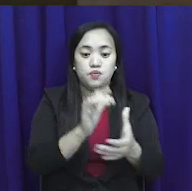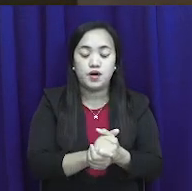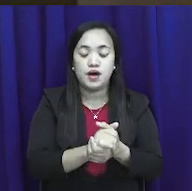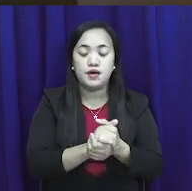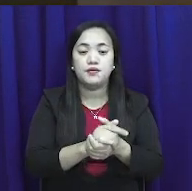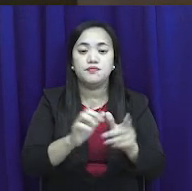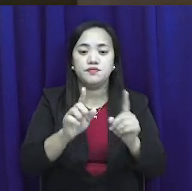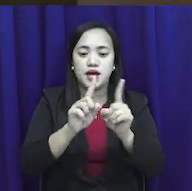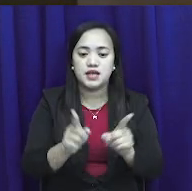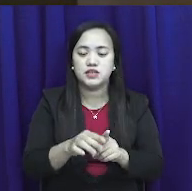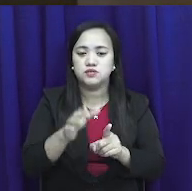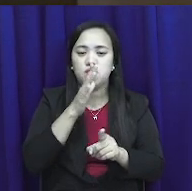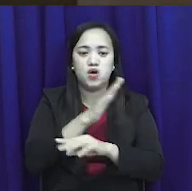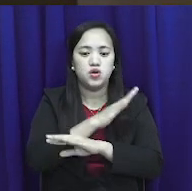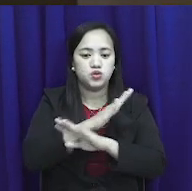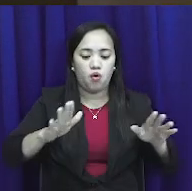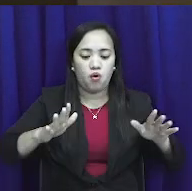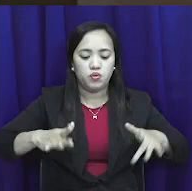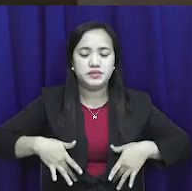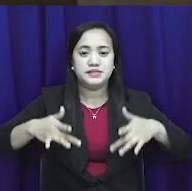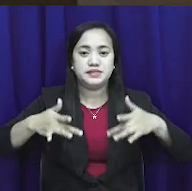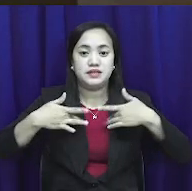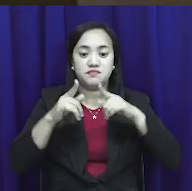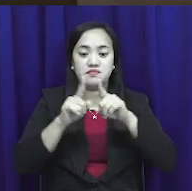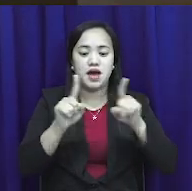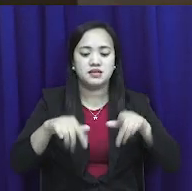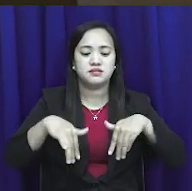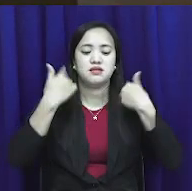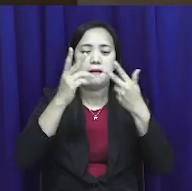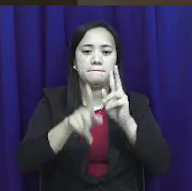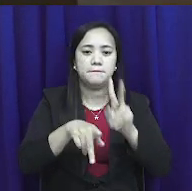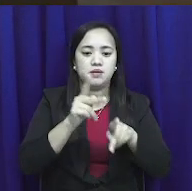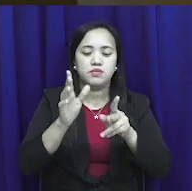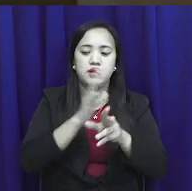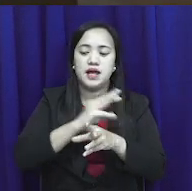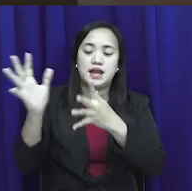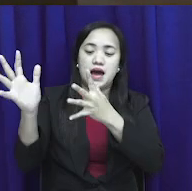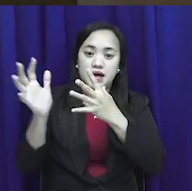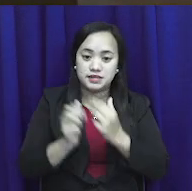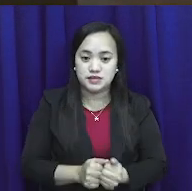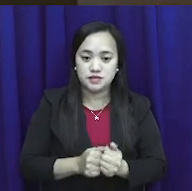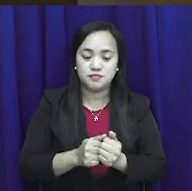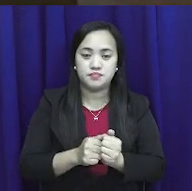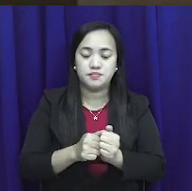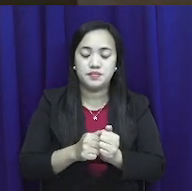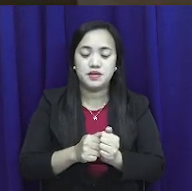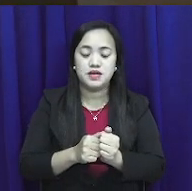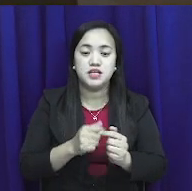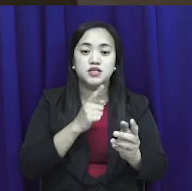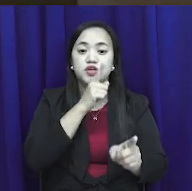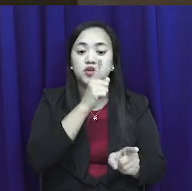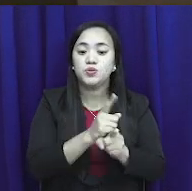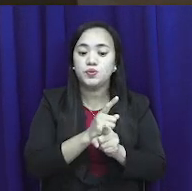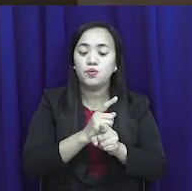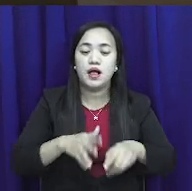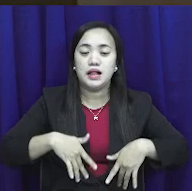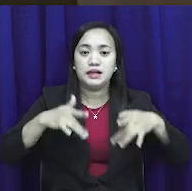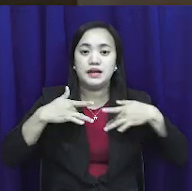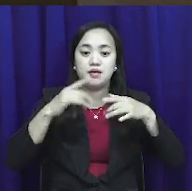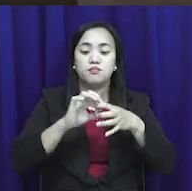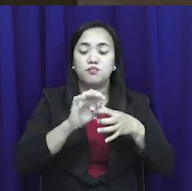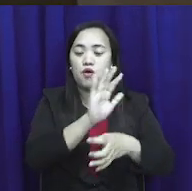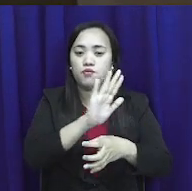Huwag kang magbuhay dalaga Sabi ko nga po sa inyo tanggapin niyo ang ang pagiging buhay may asawa at buhay ina